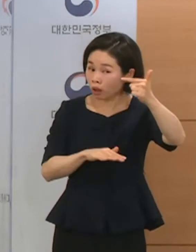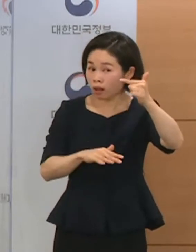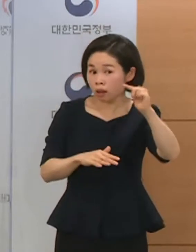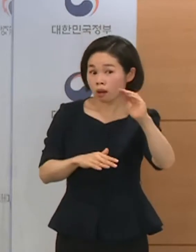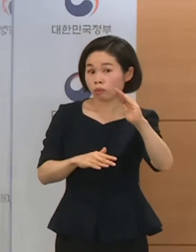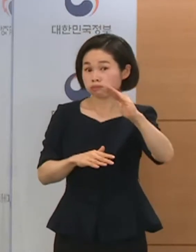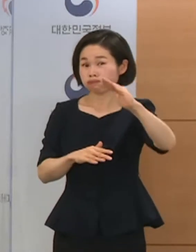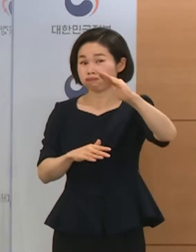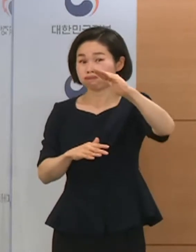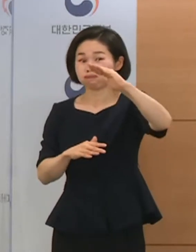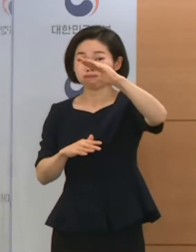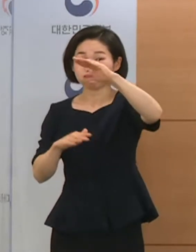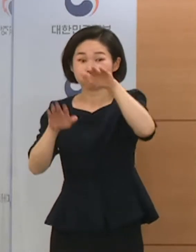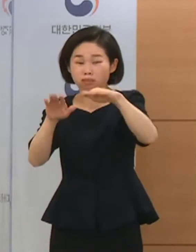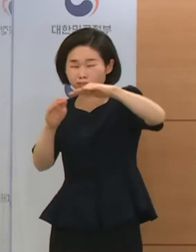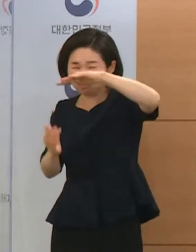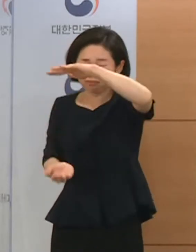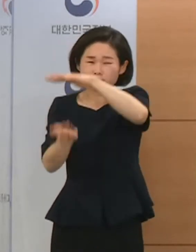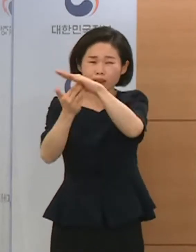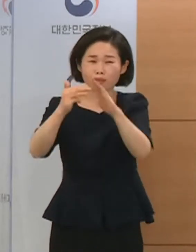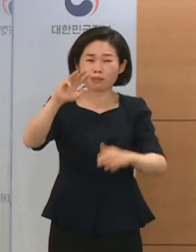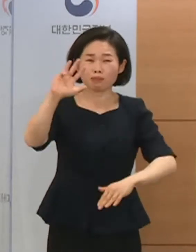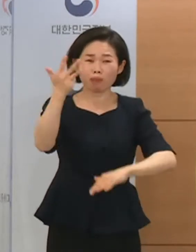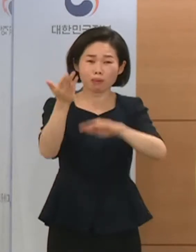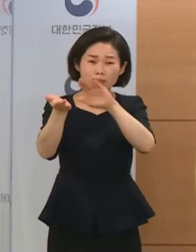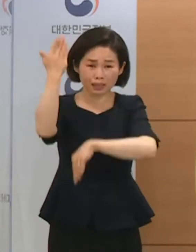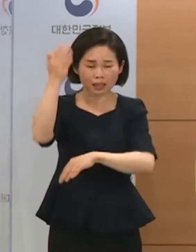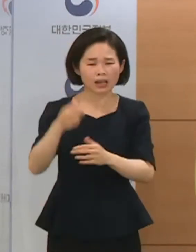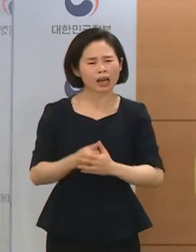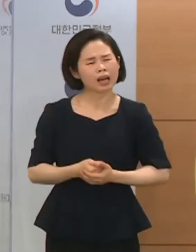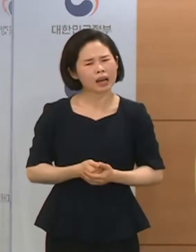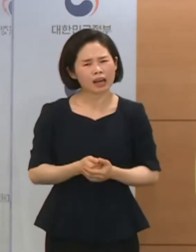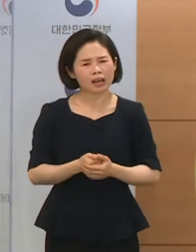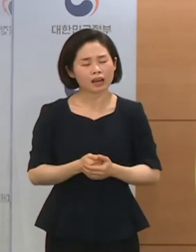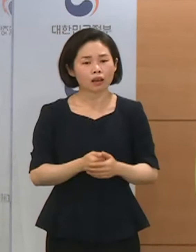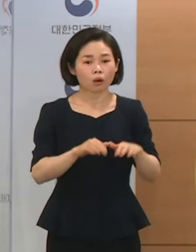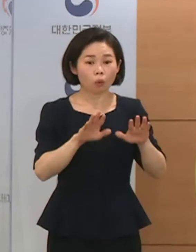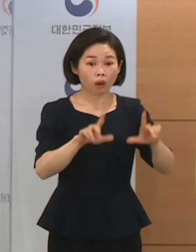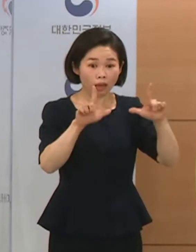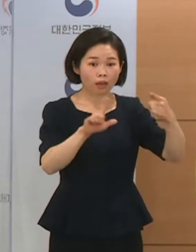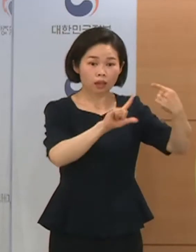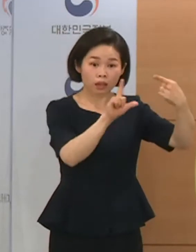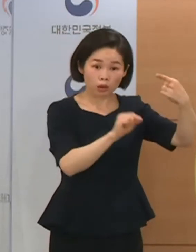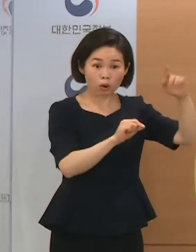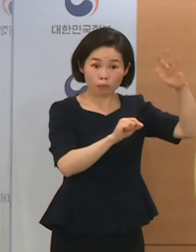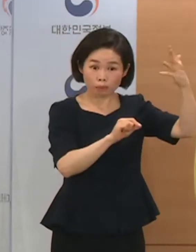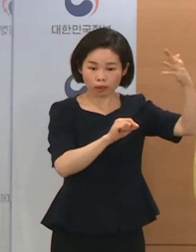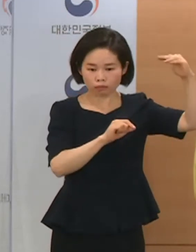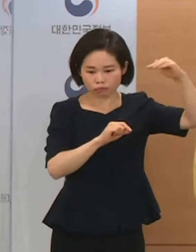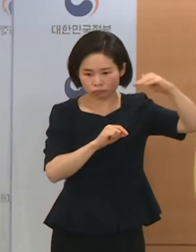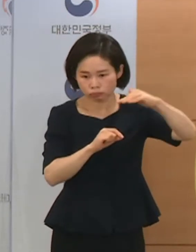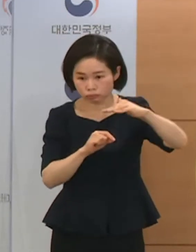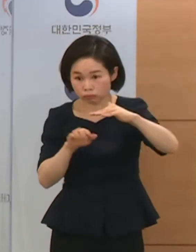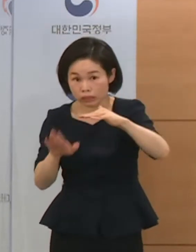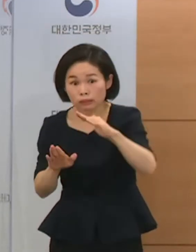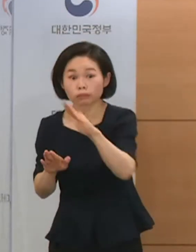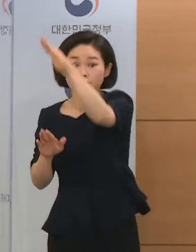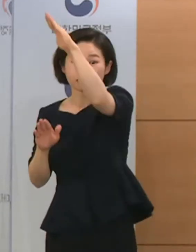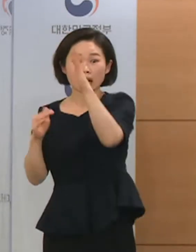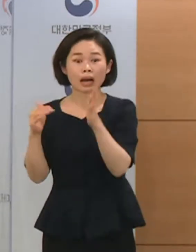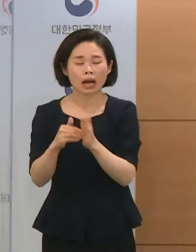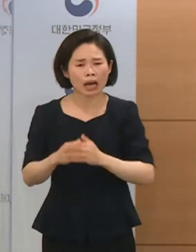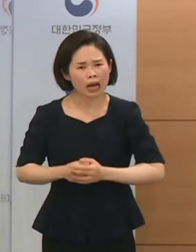오늘은 마침내 800명을 넘었습니다. 올해 1월 이후 최대치입니다. 특히 수도권의